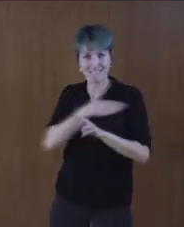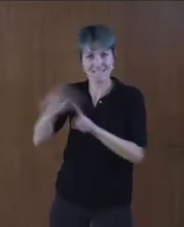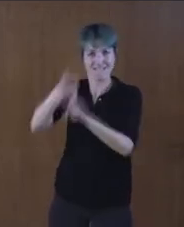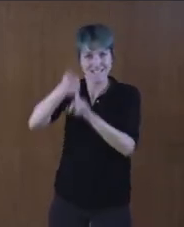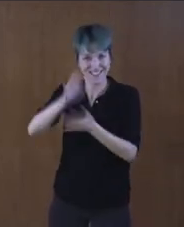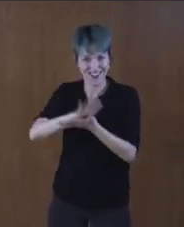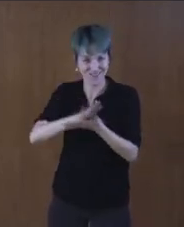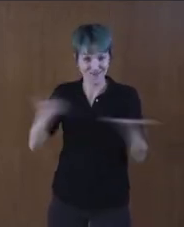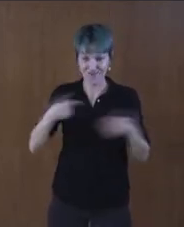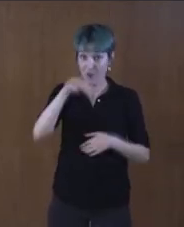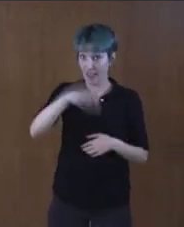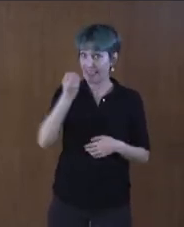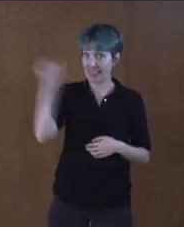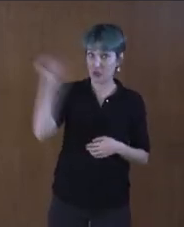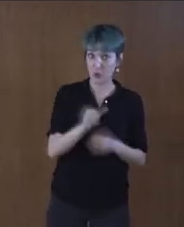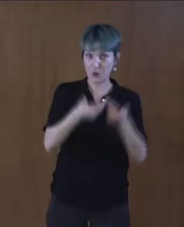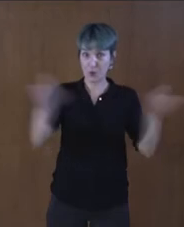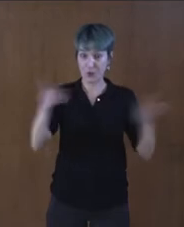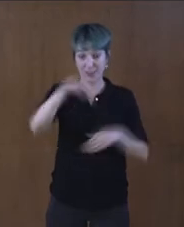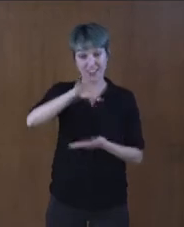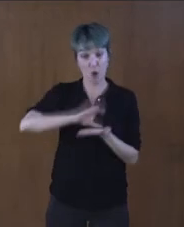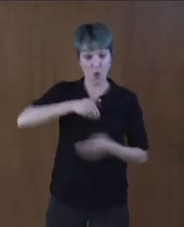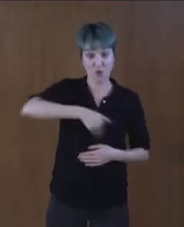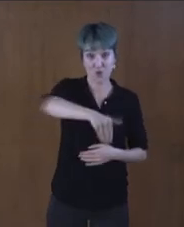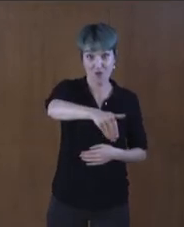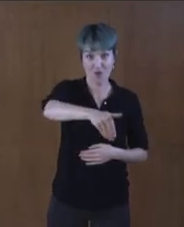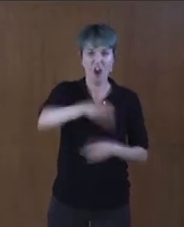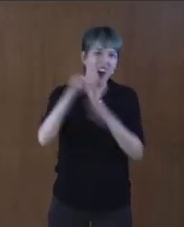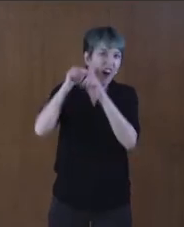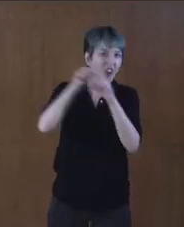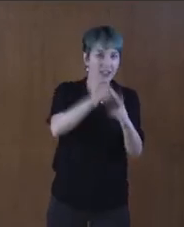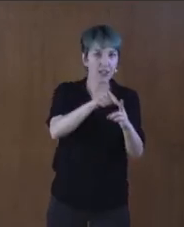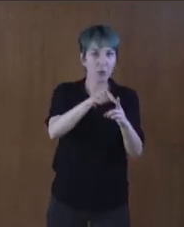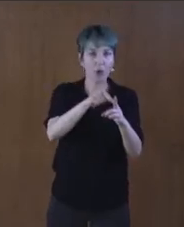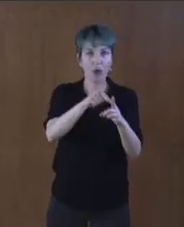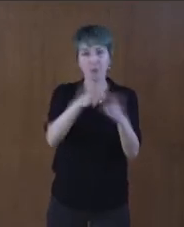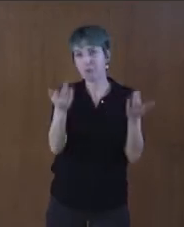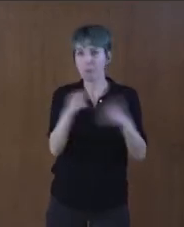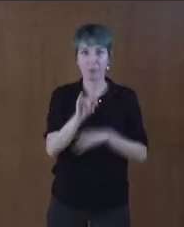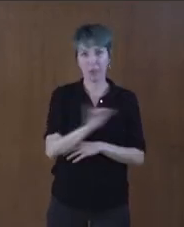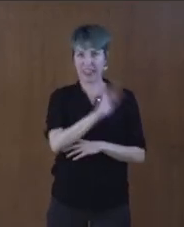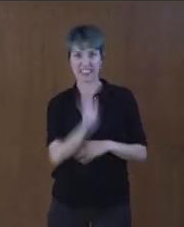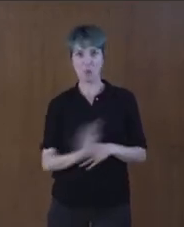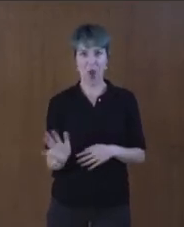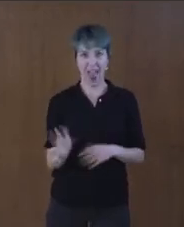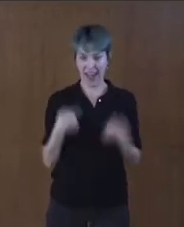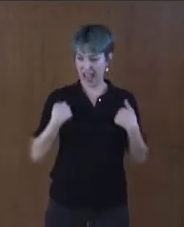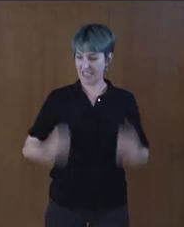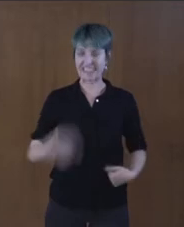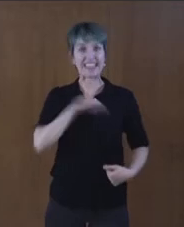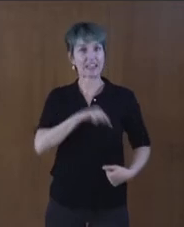discurs d'inauguració d'aquest curs 2020-2021 no pretén dissimular aquest estat